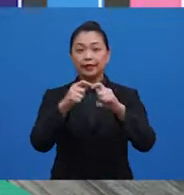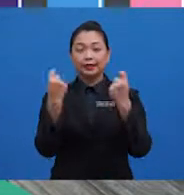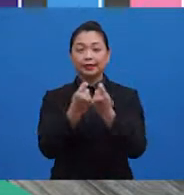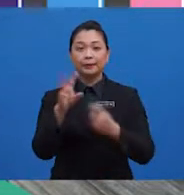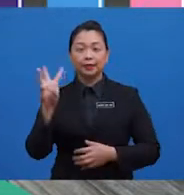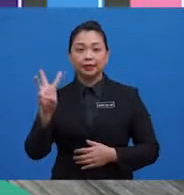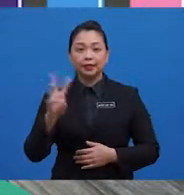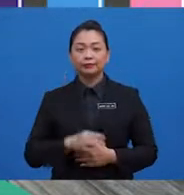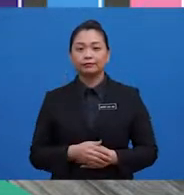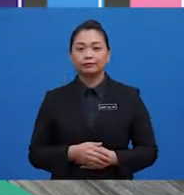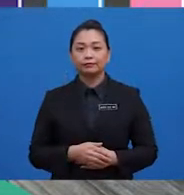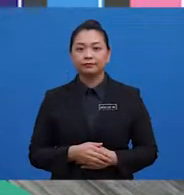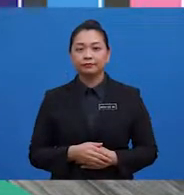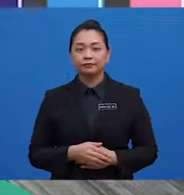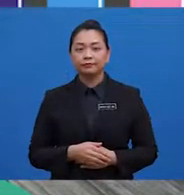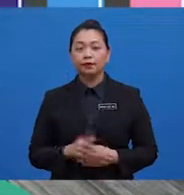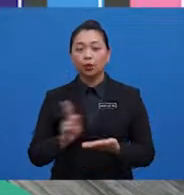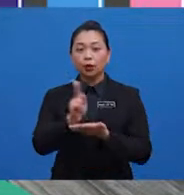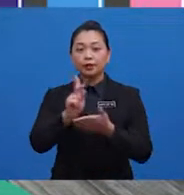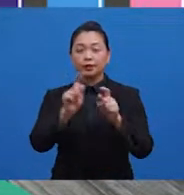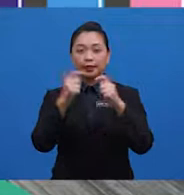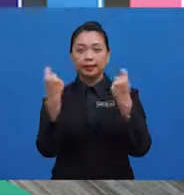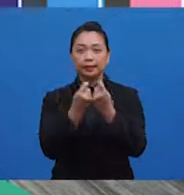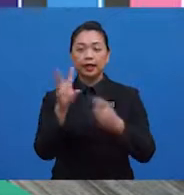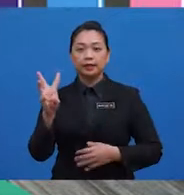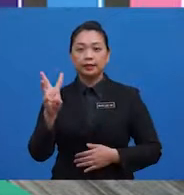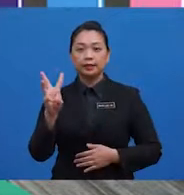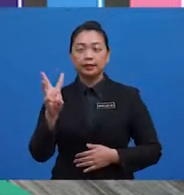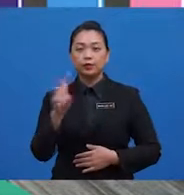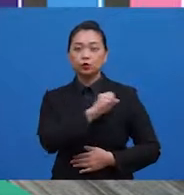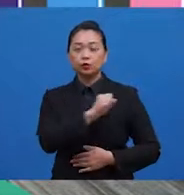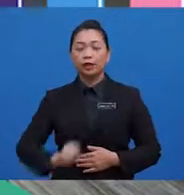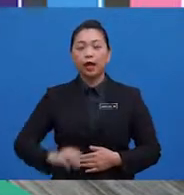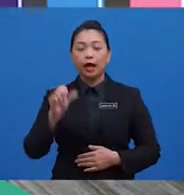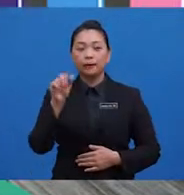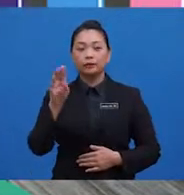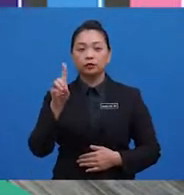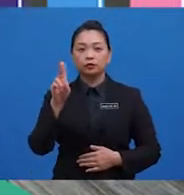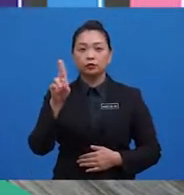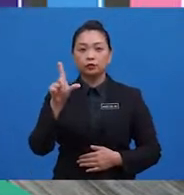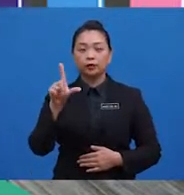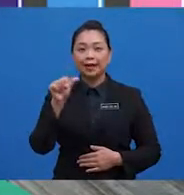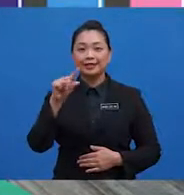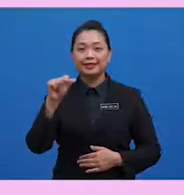6 yang berkhidmat di Kolej Tingkatan 6 Sultan Abdul Aziz, Kuala Selangor.